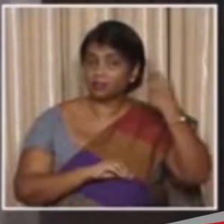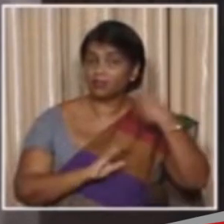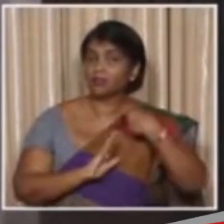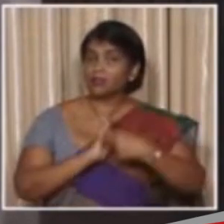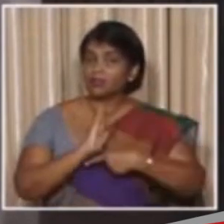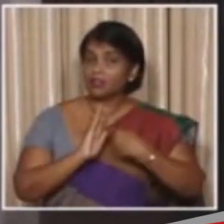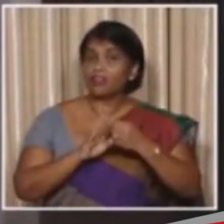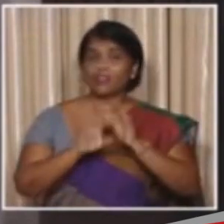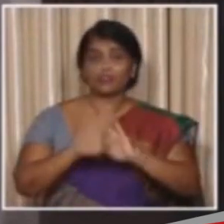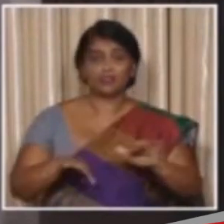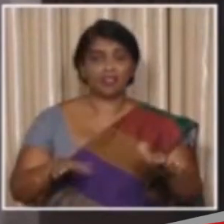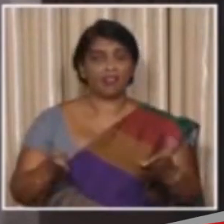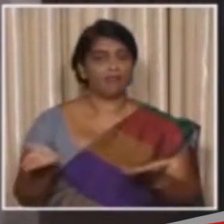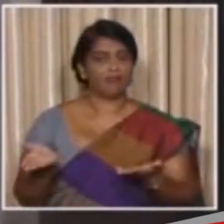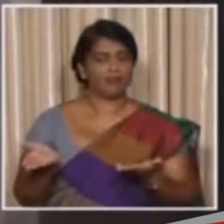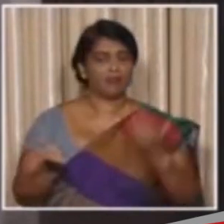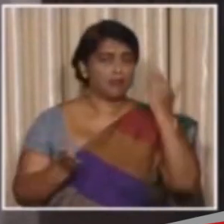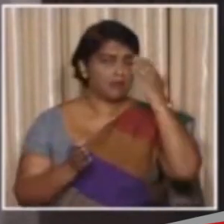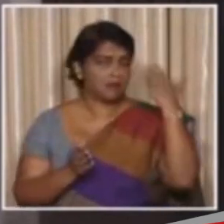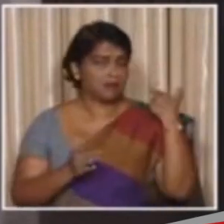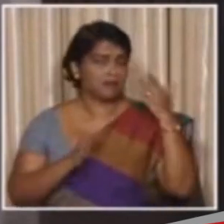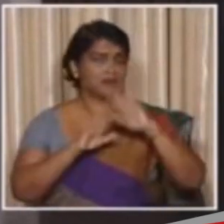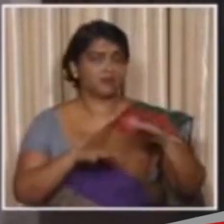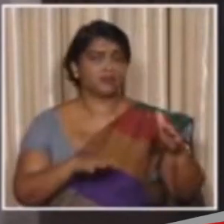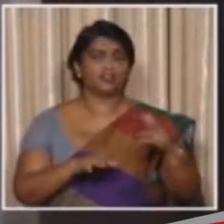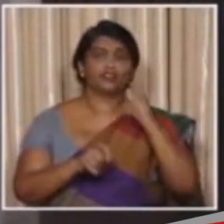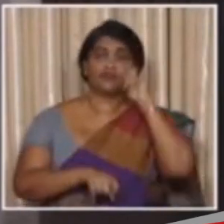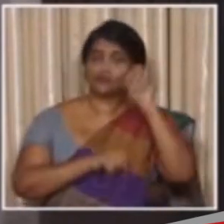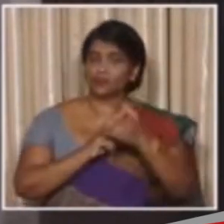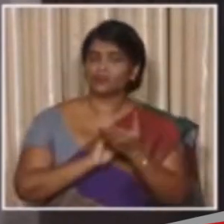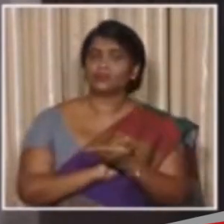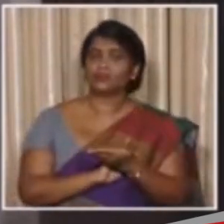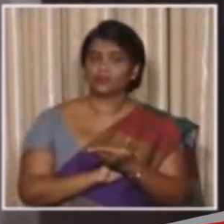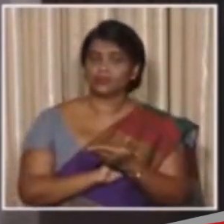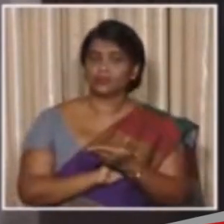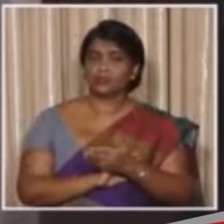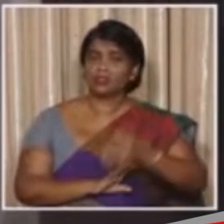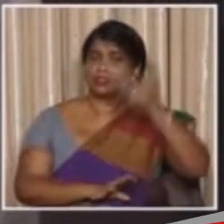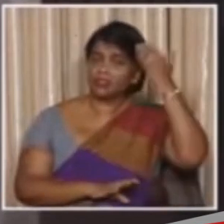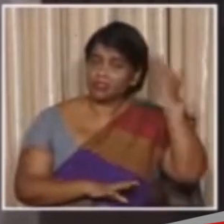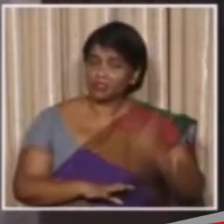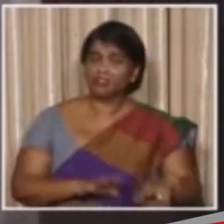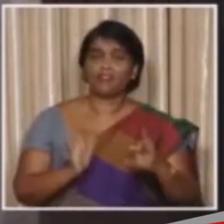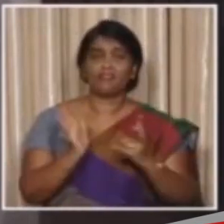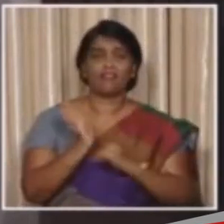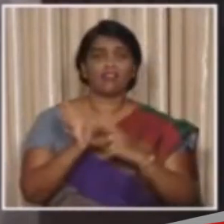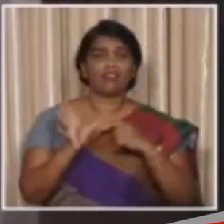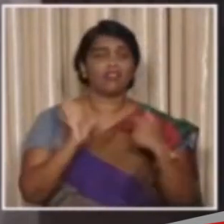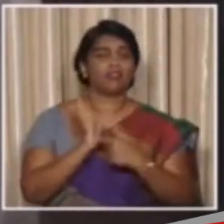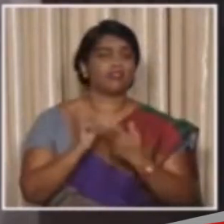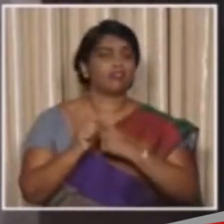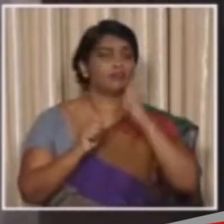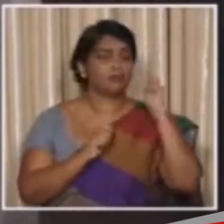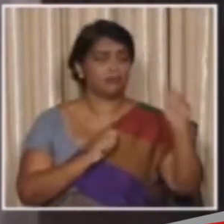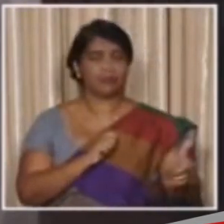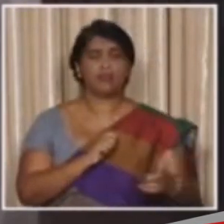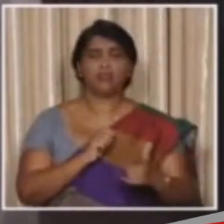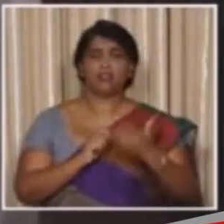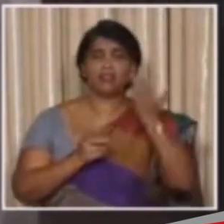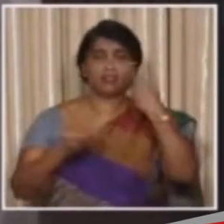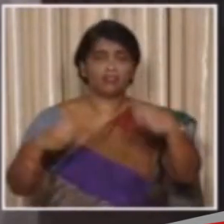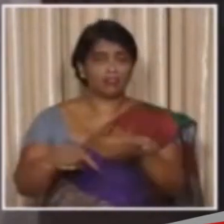රටේ දරු පරපුරට, මව් පරපුරට, පුරවැසි පරපුරට, මරණයටත් වැට් එක ගහනවා, ආදාහනයටත් වැට් එක